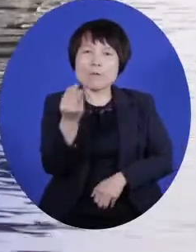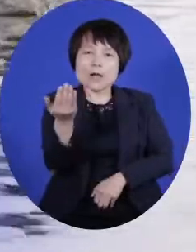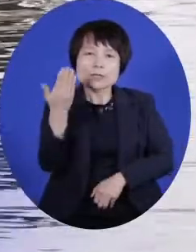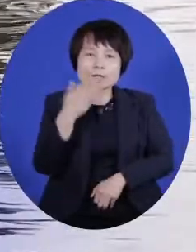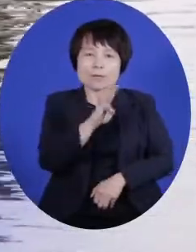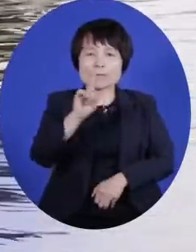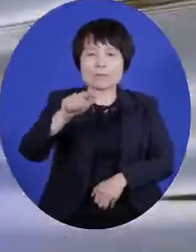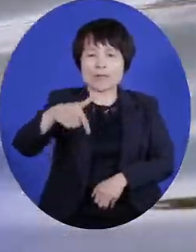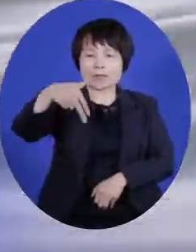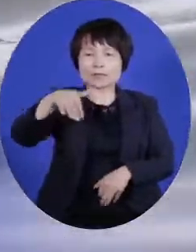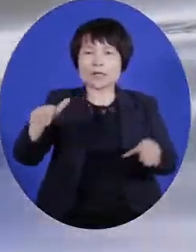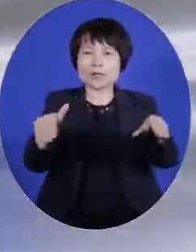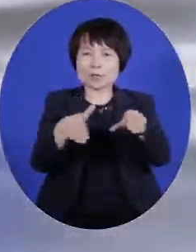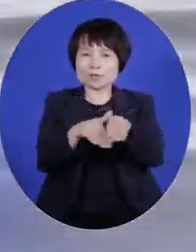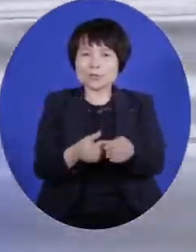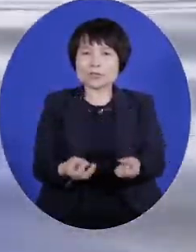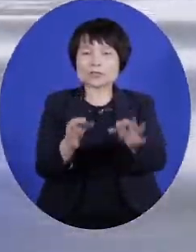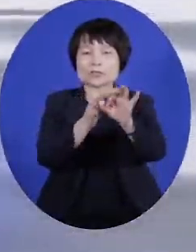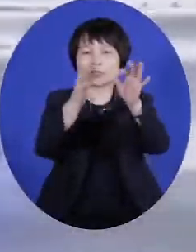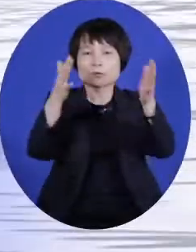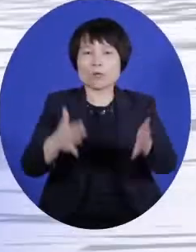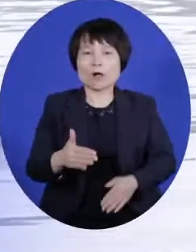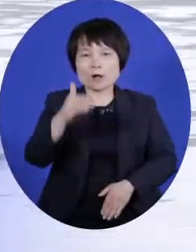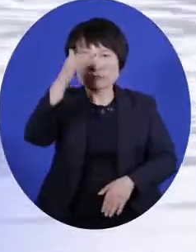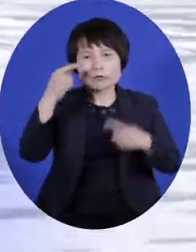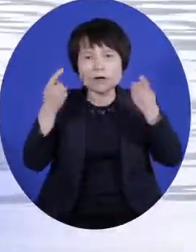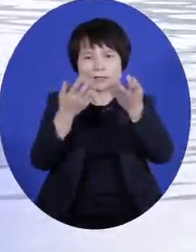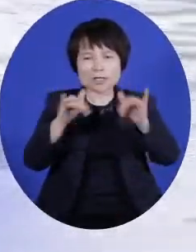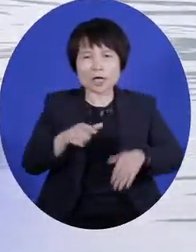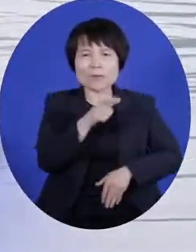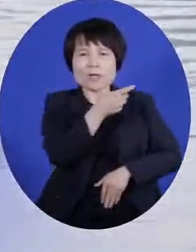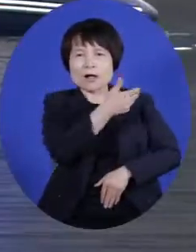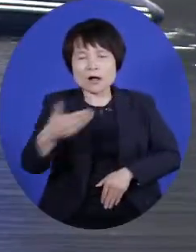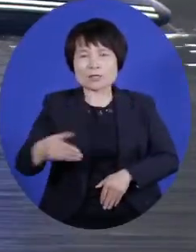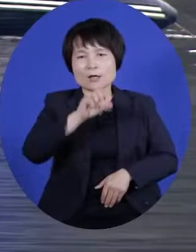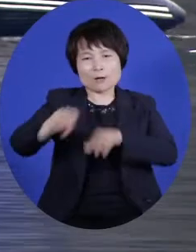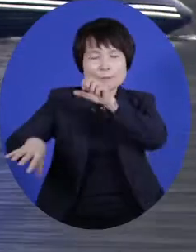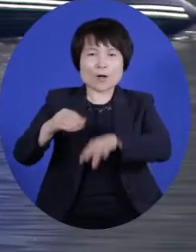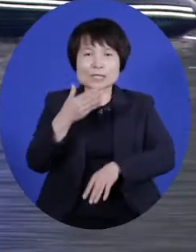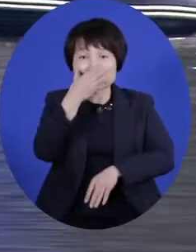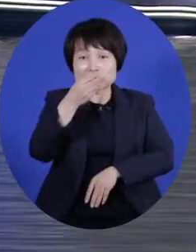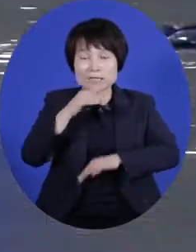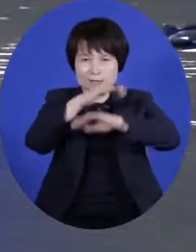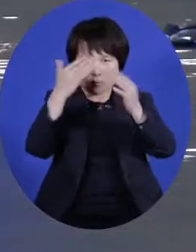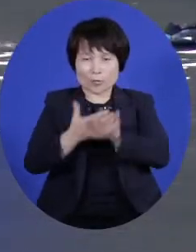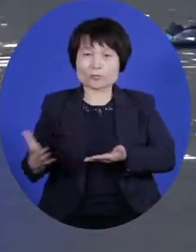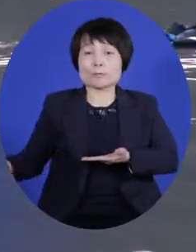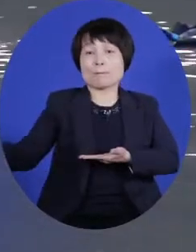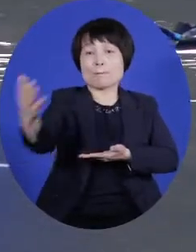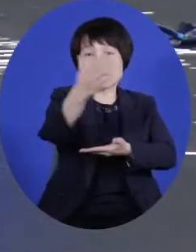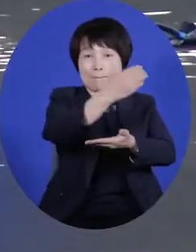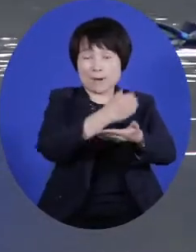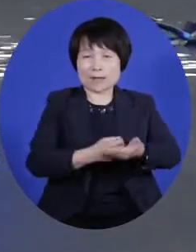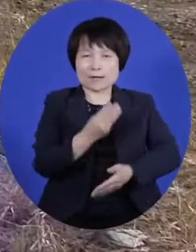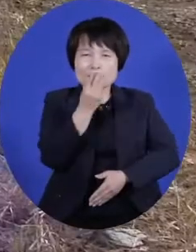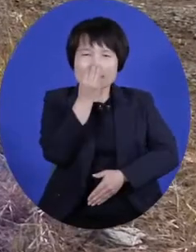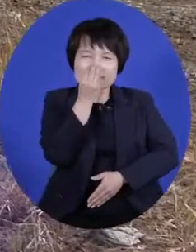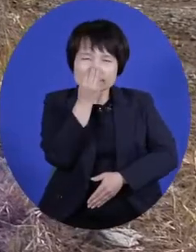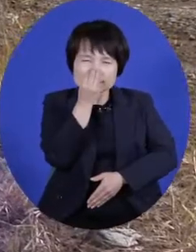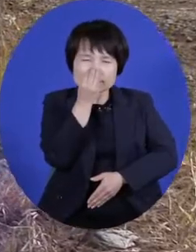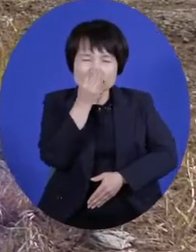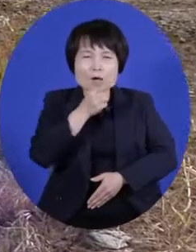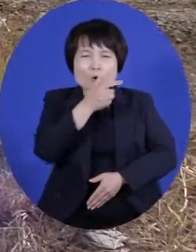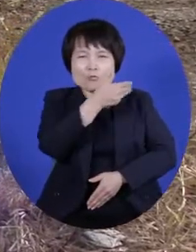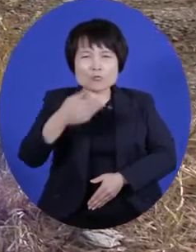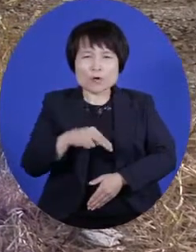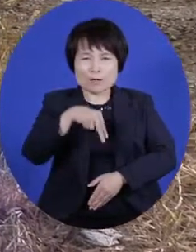활동은 제61회 백제문화제 기간 중에 관람객이 금강에 버리고 간 오물을 수거하는 작업입니다. 해병대